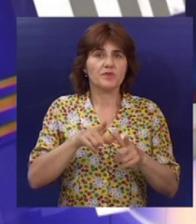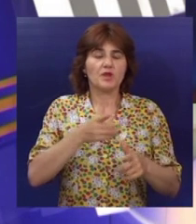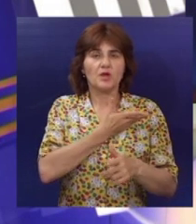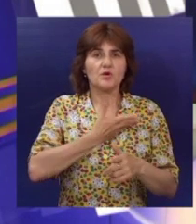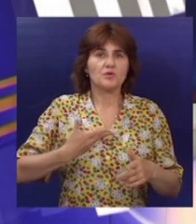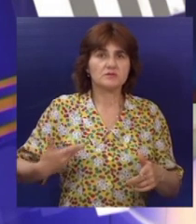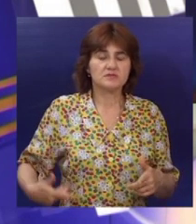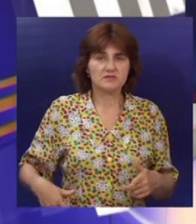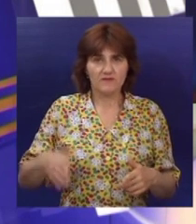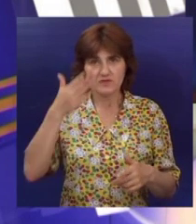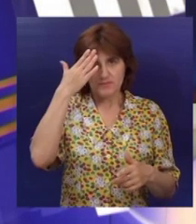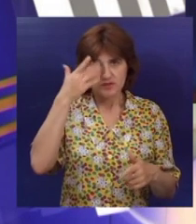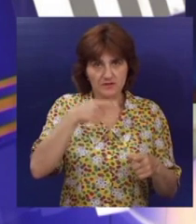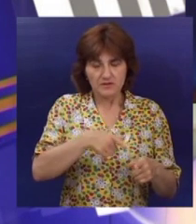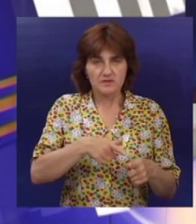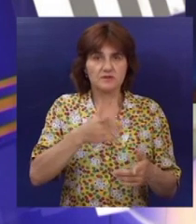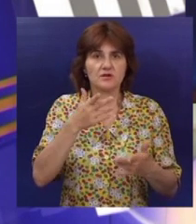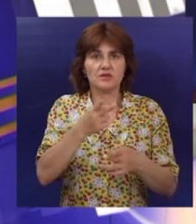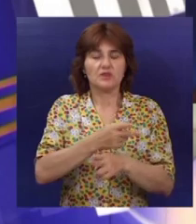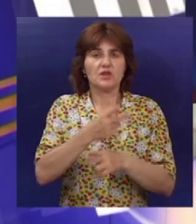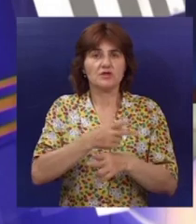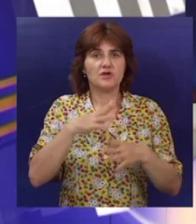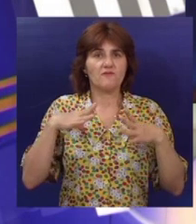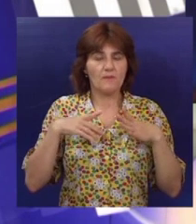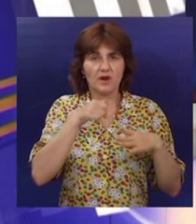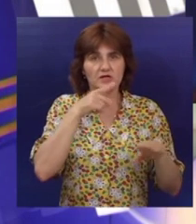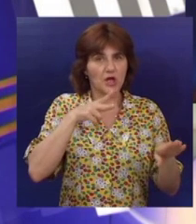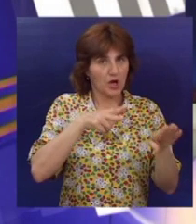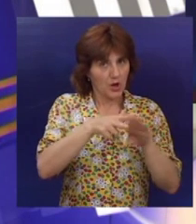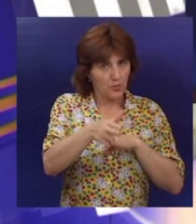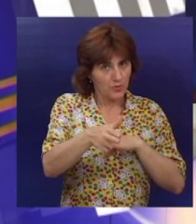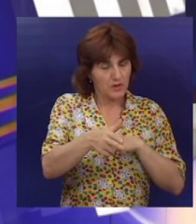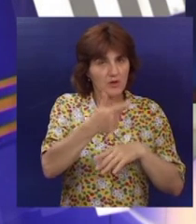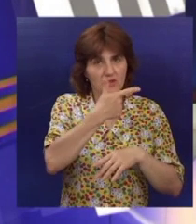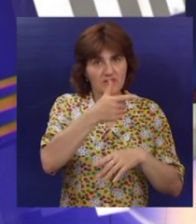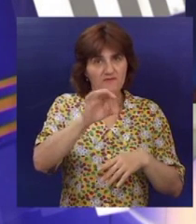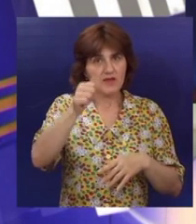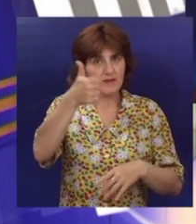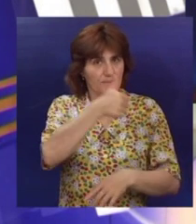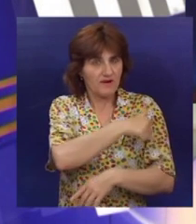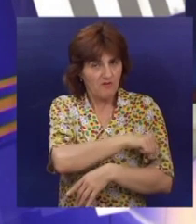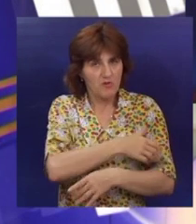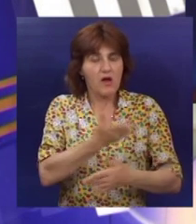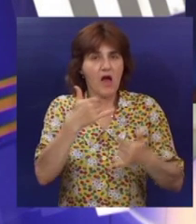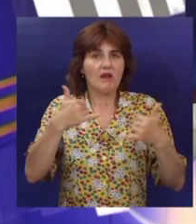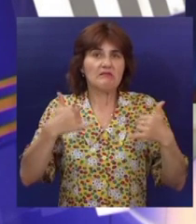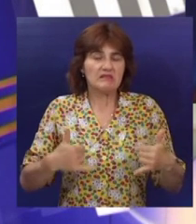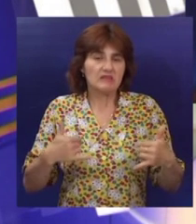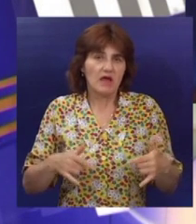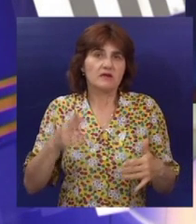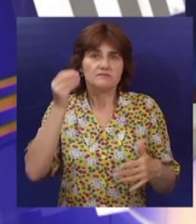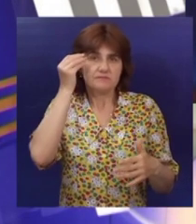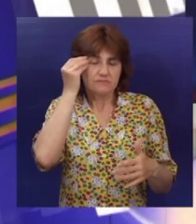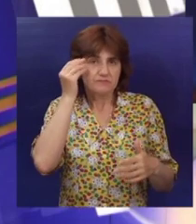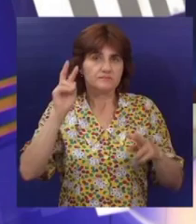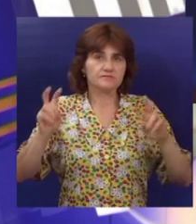Komunističke partije Jugoslavije. Iako je ovaj državni praznik ukinut 2001. godine, i dan danas obeležava se od strane